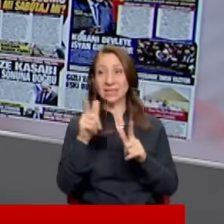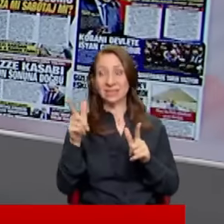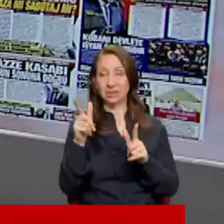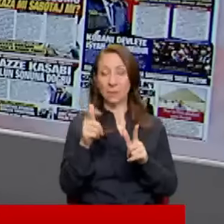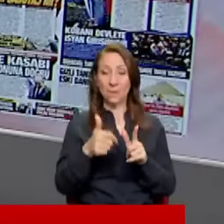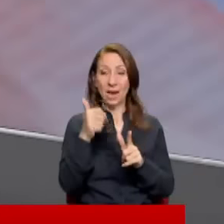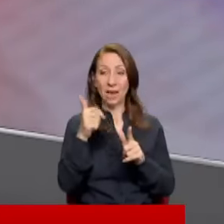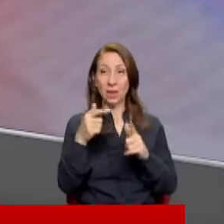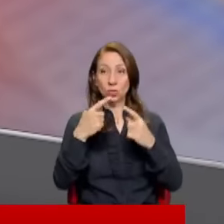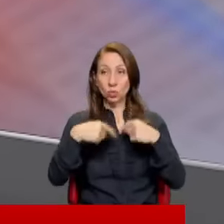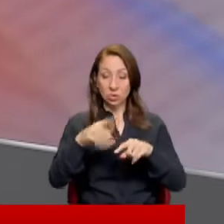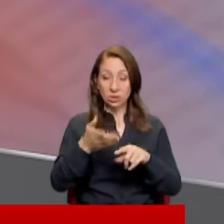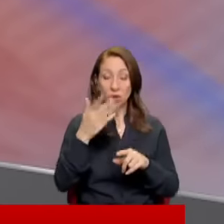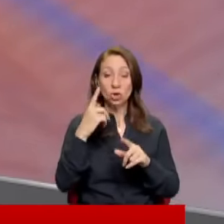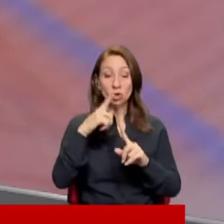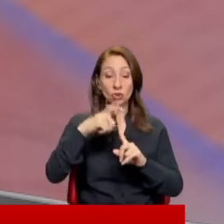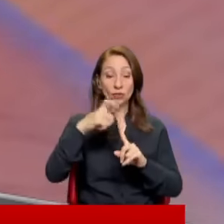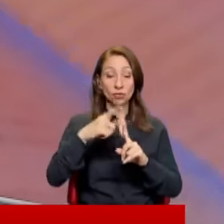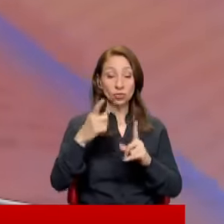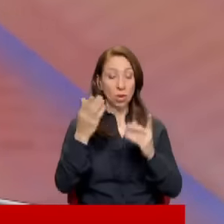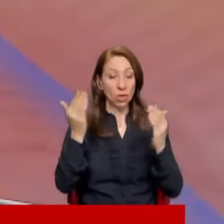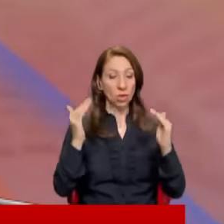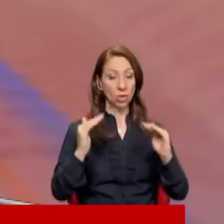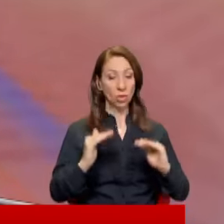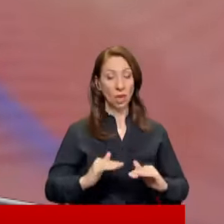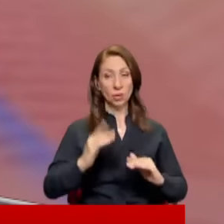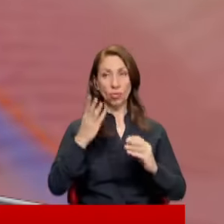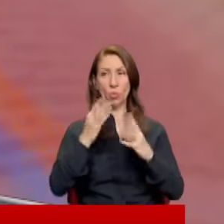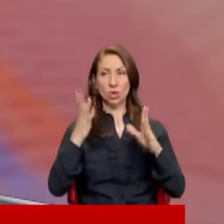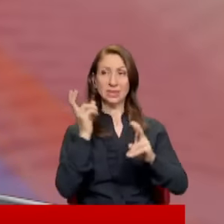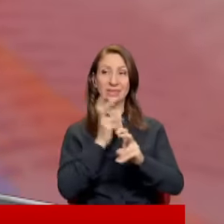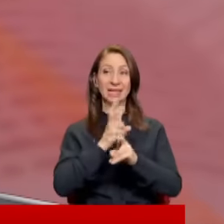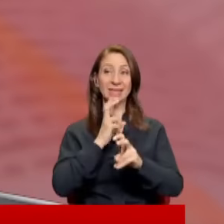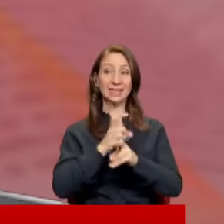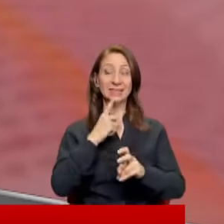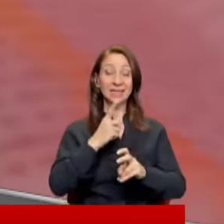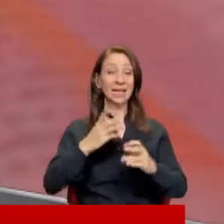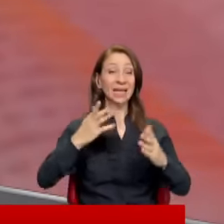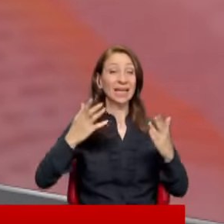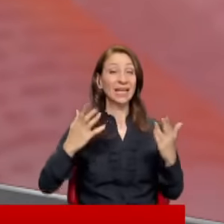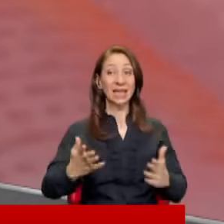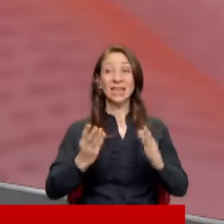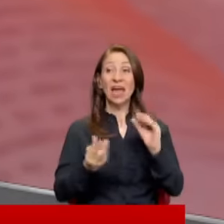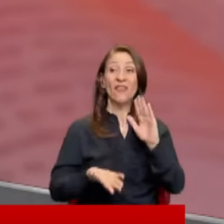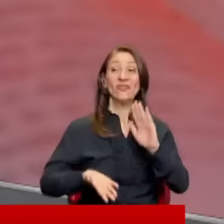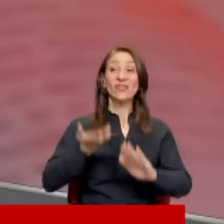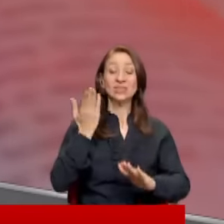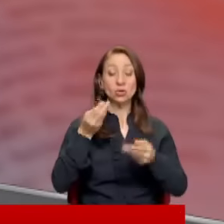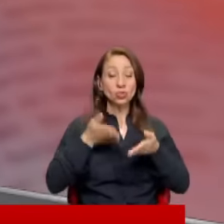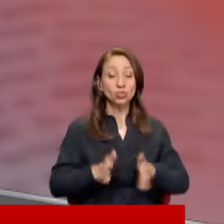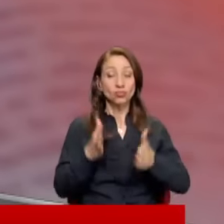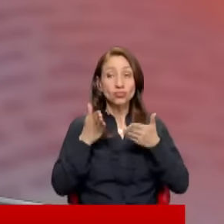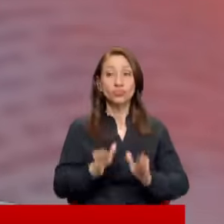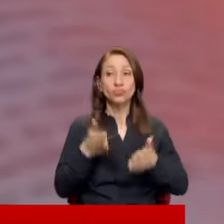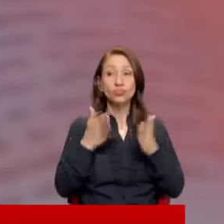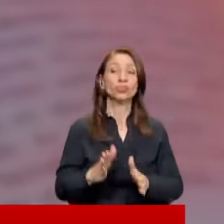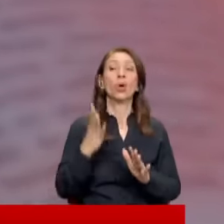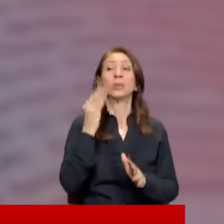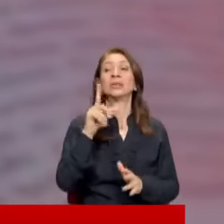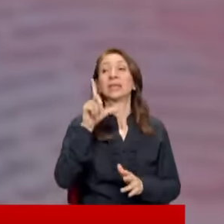bakanlar kurulun ardından nüfusun erimesi büyük bir tehdit dedi Yani daha fazla çocuk yapılması